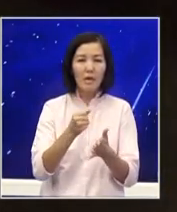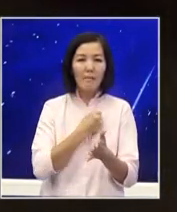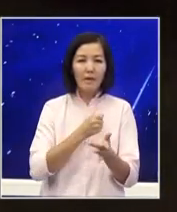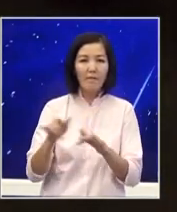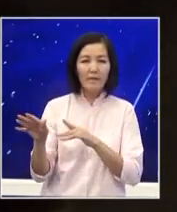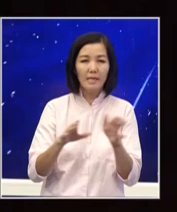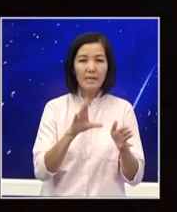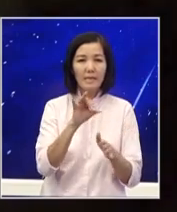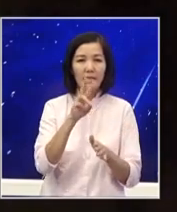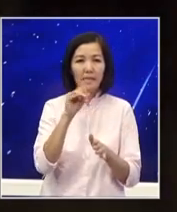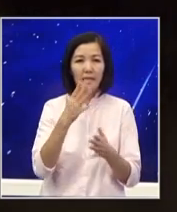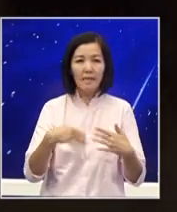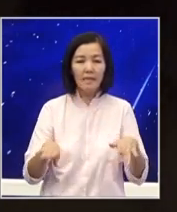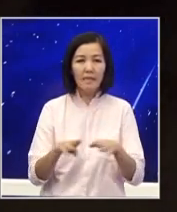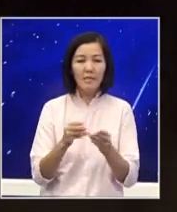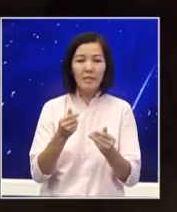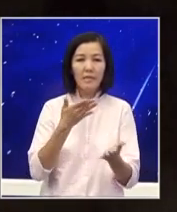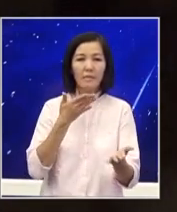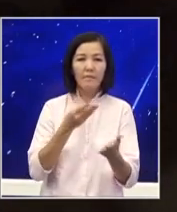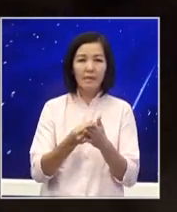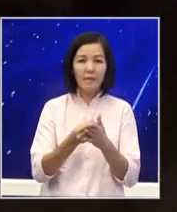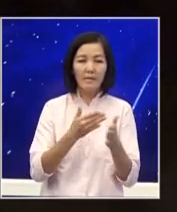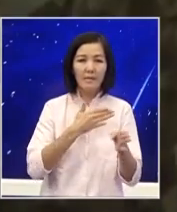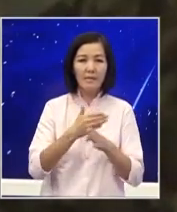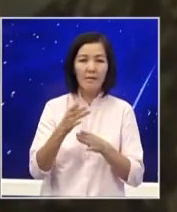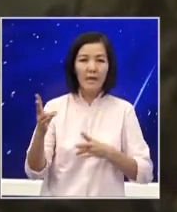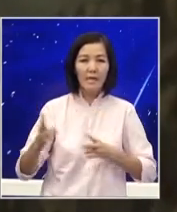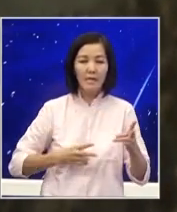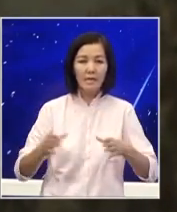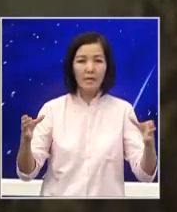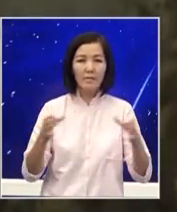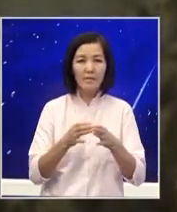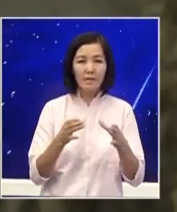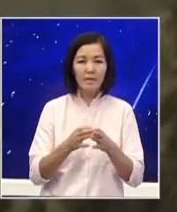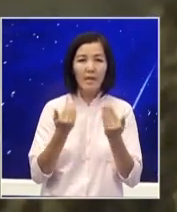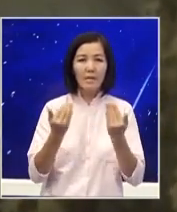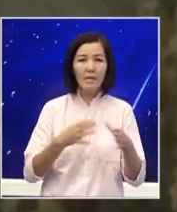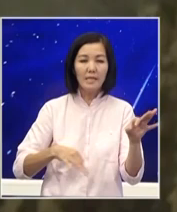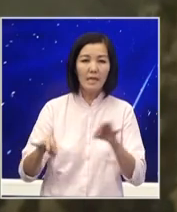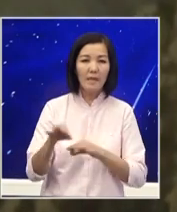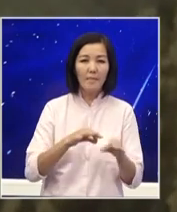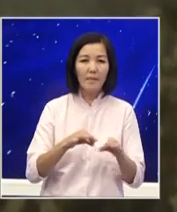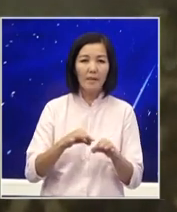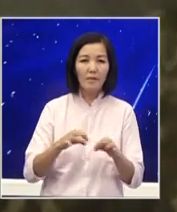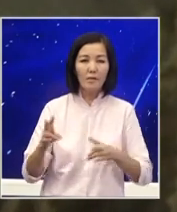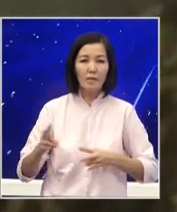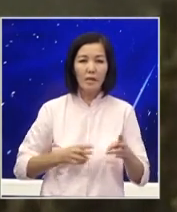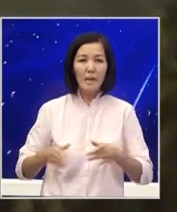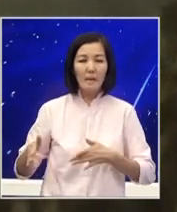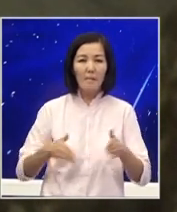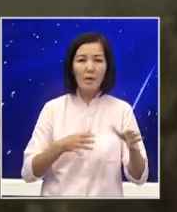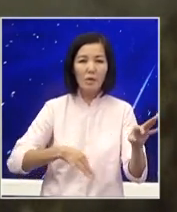в сирии а также финансировал террористическую организацию силовики раскрыли схему финансирования террористов и маршруты